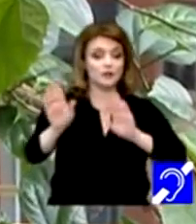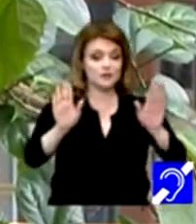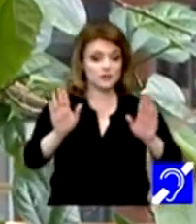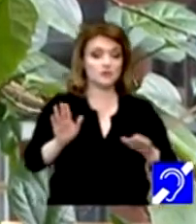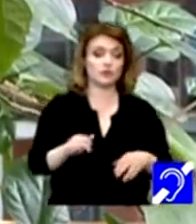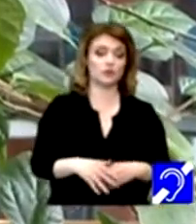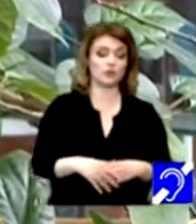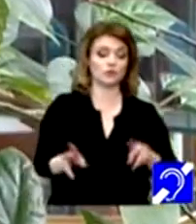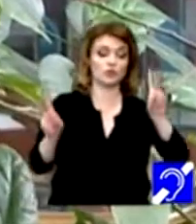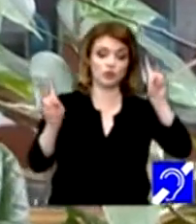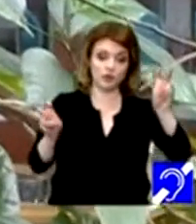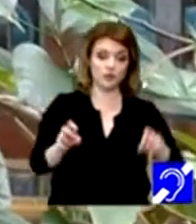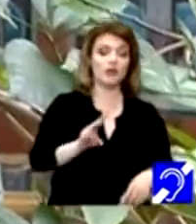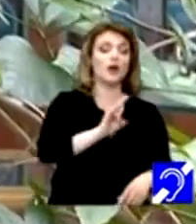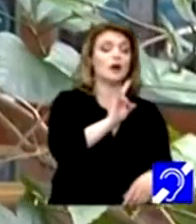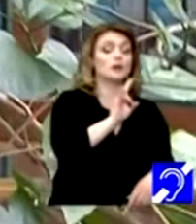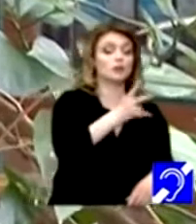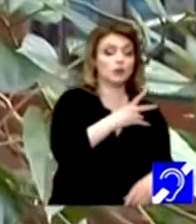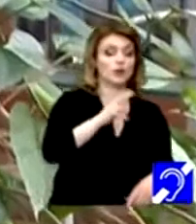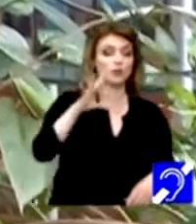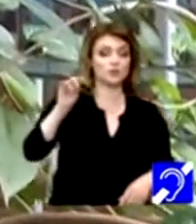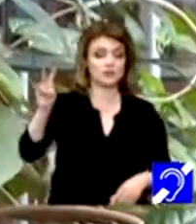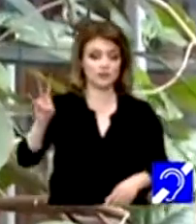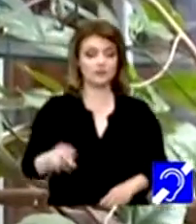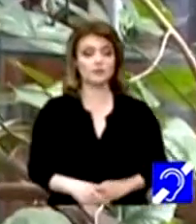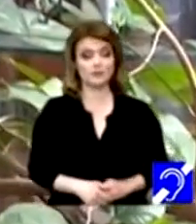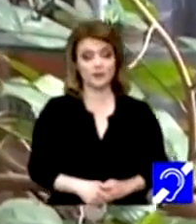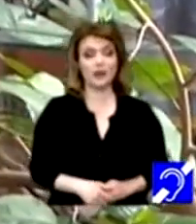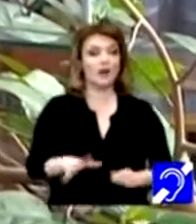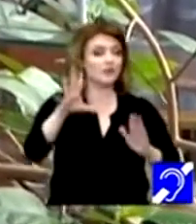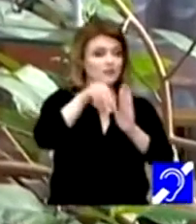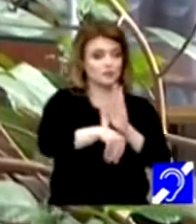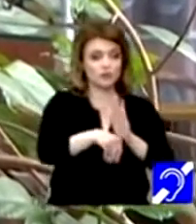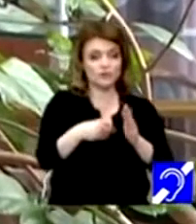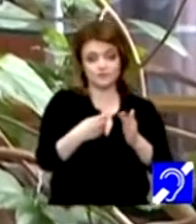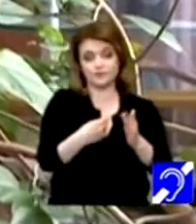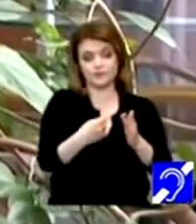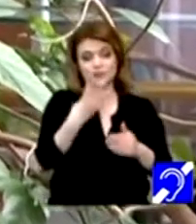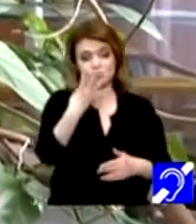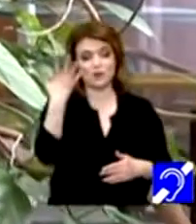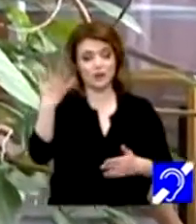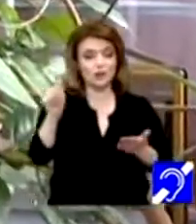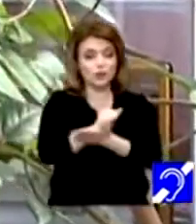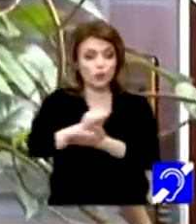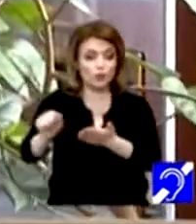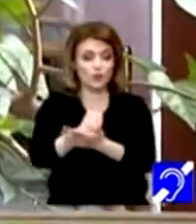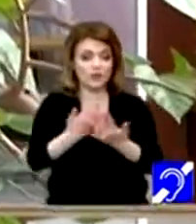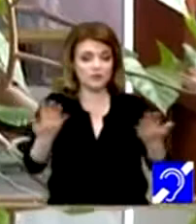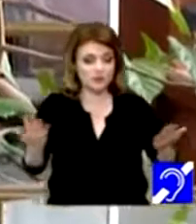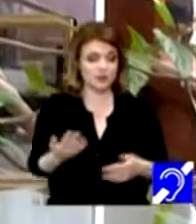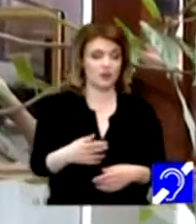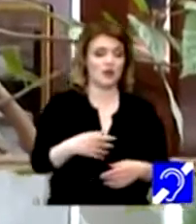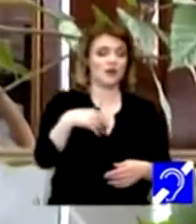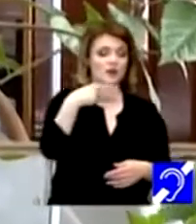Expoziția cu titlul Nicolae Costin, fruntaș al Mișcării Naționale din Basarabia, conține circa 45 de documente. Este vorba